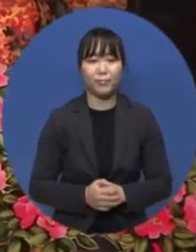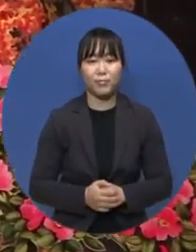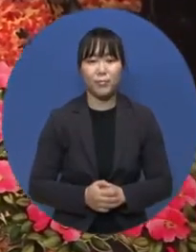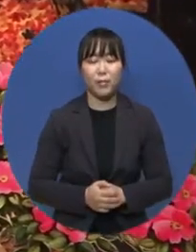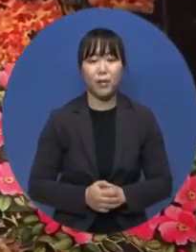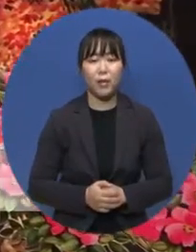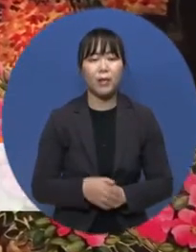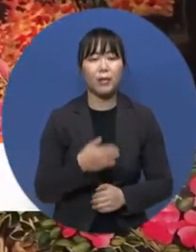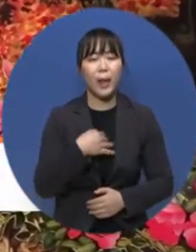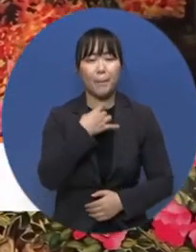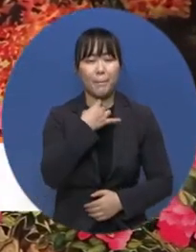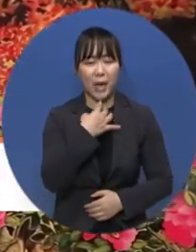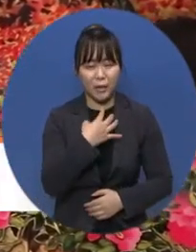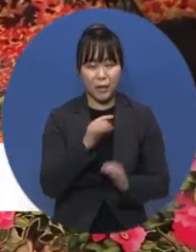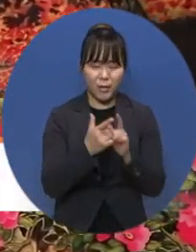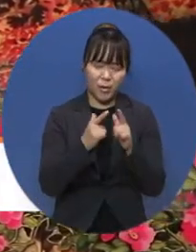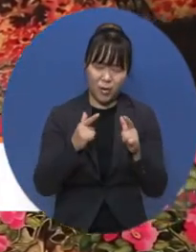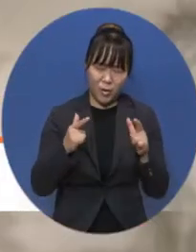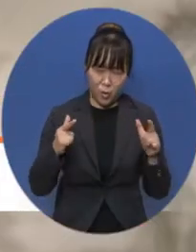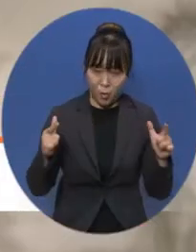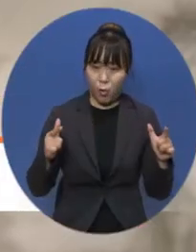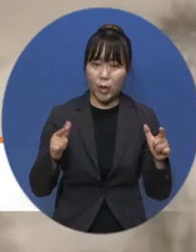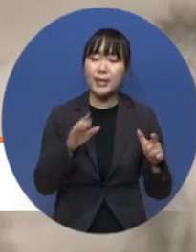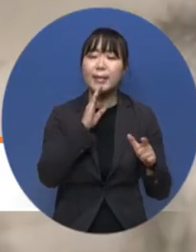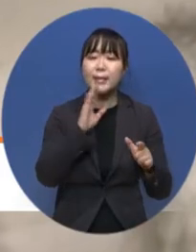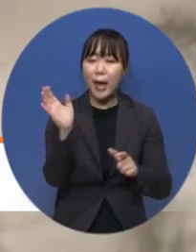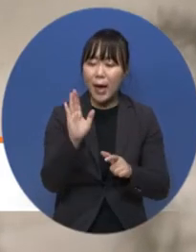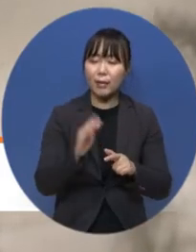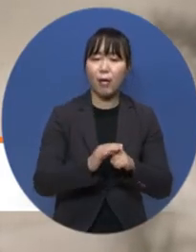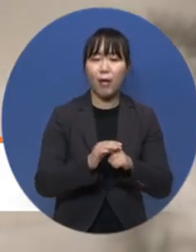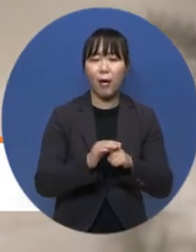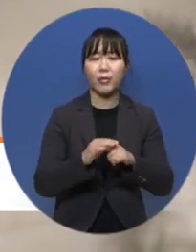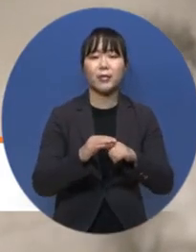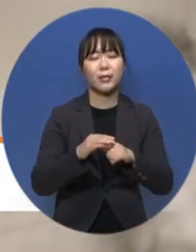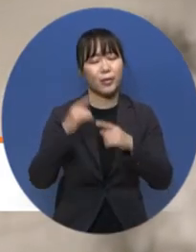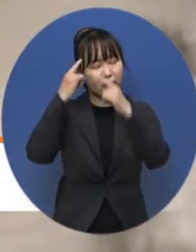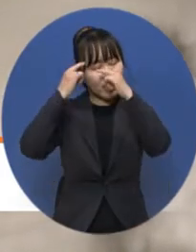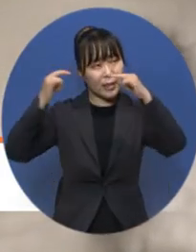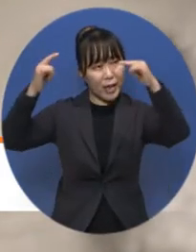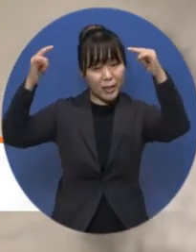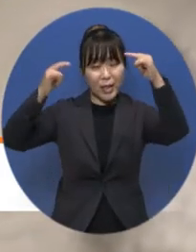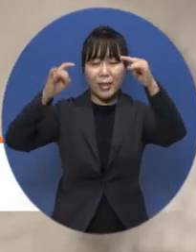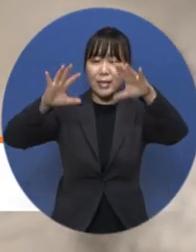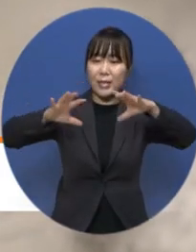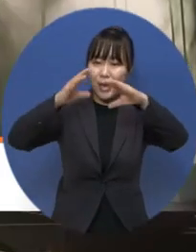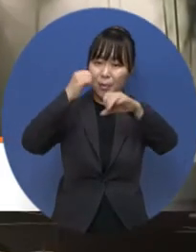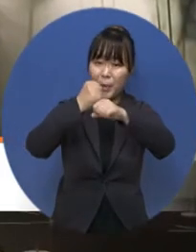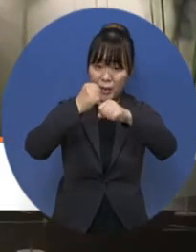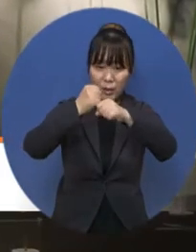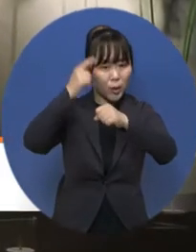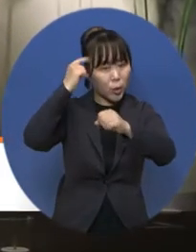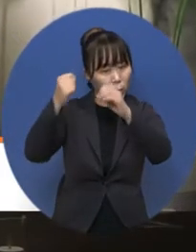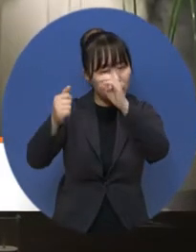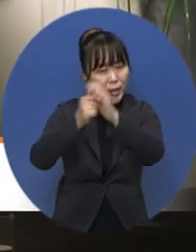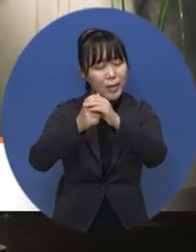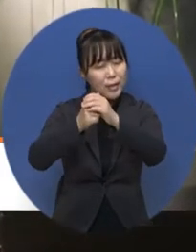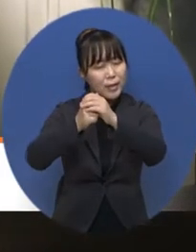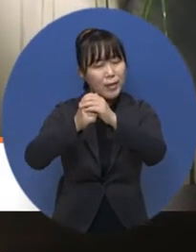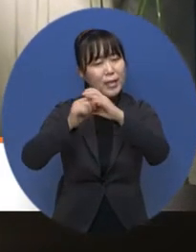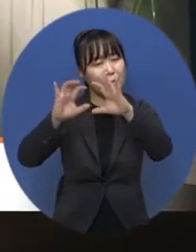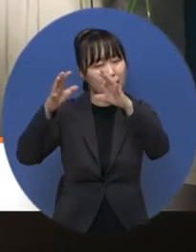원더랜드는 나만의 온갖 다양한 비현실의 세계를 만들어내는 독창적인 상상의